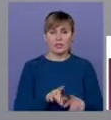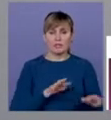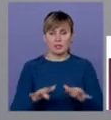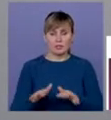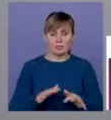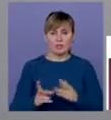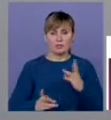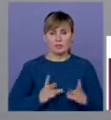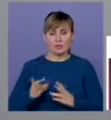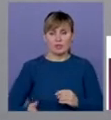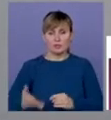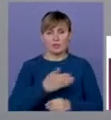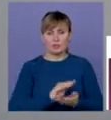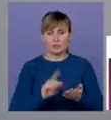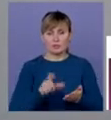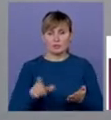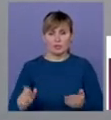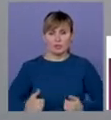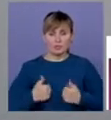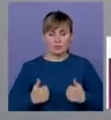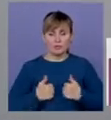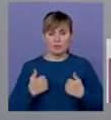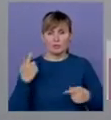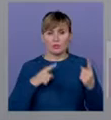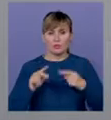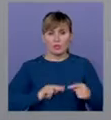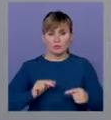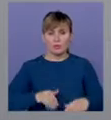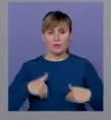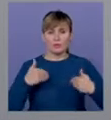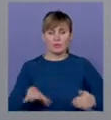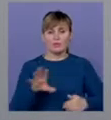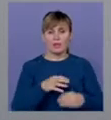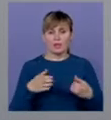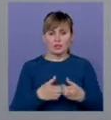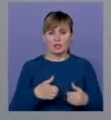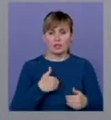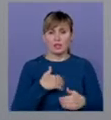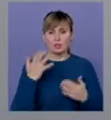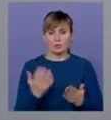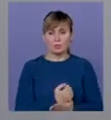стимулирует нас с писателей к усердной творческой работе поздравляют своих коллег и желаю успехов